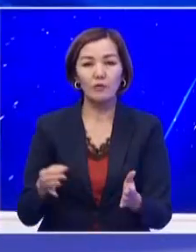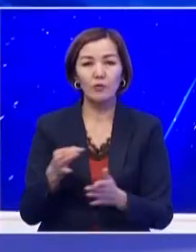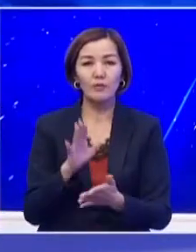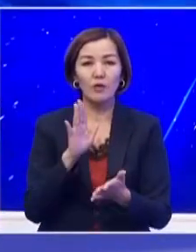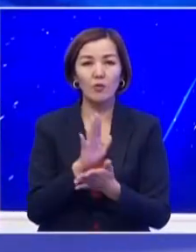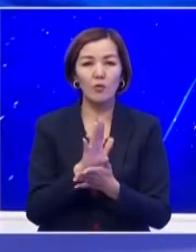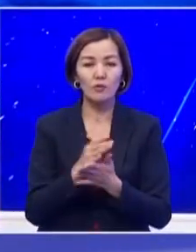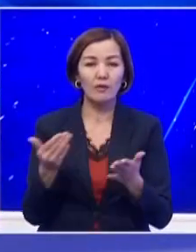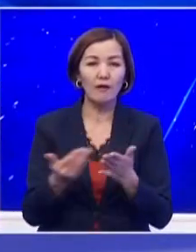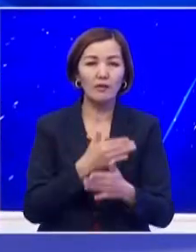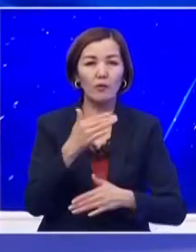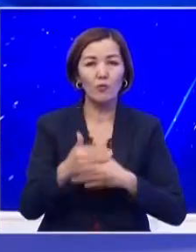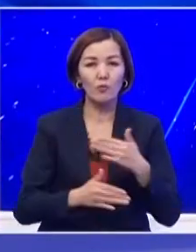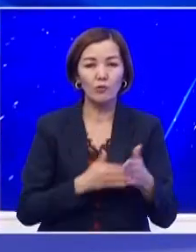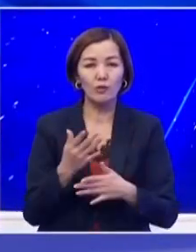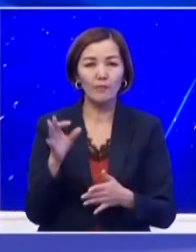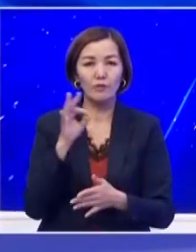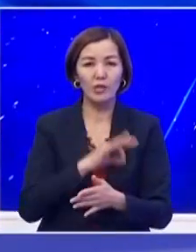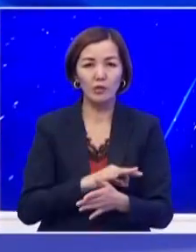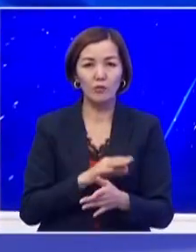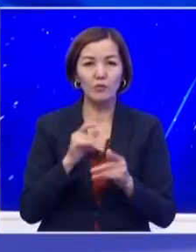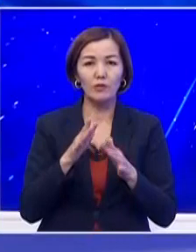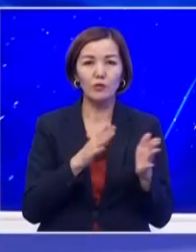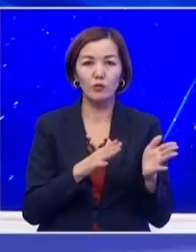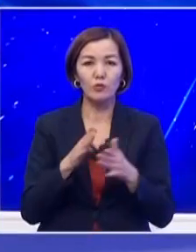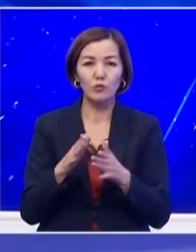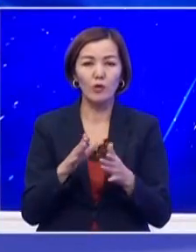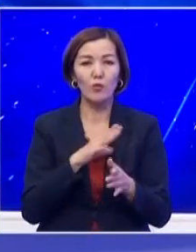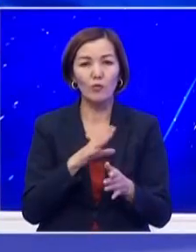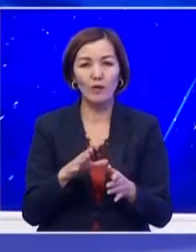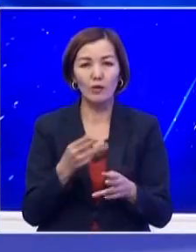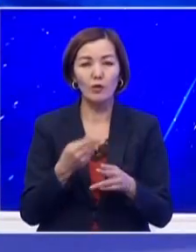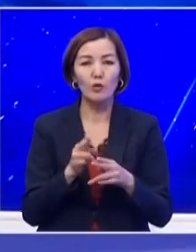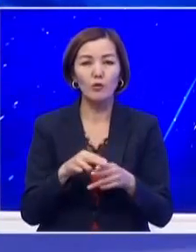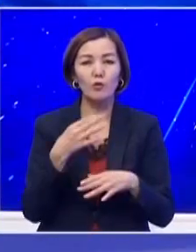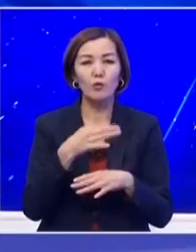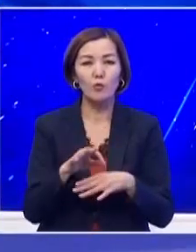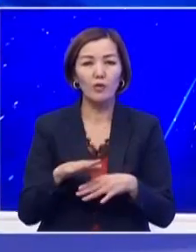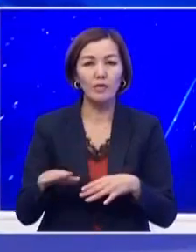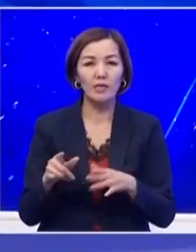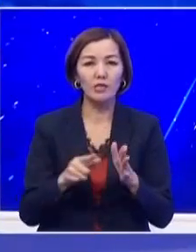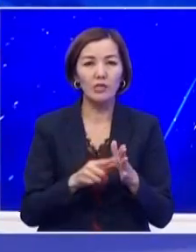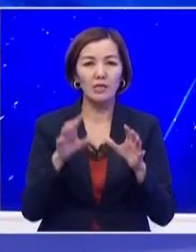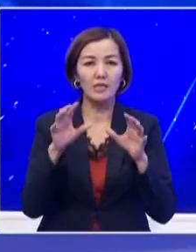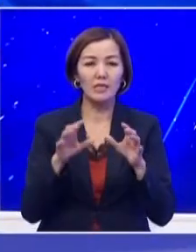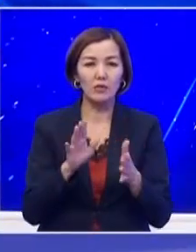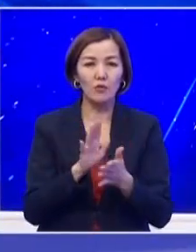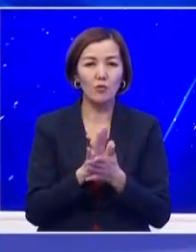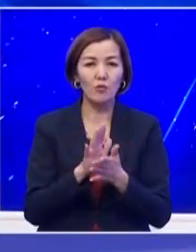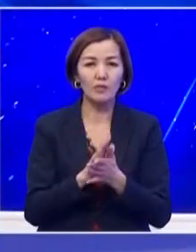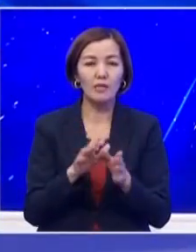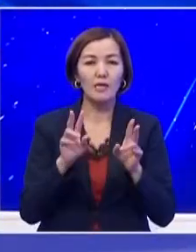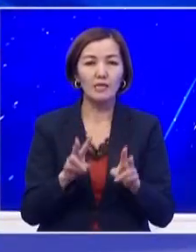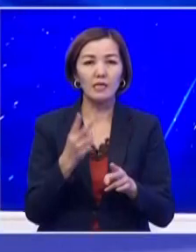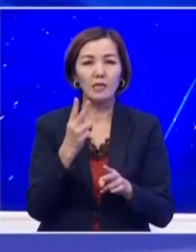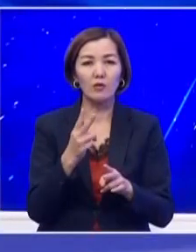Алматы облысында қоқысты қайта өңдеп, кәдеге жарату ісі жүйелі жолға қойылмаған. Өйткені өңірдегі 7 заңды қоқыс